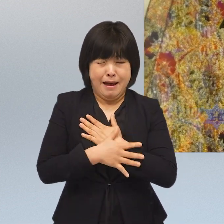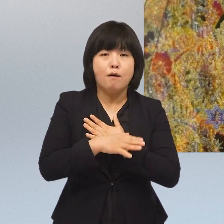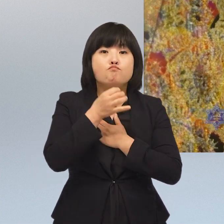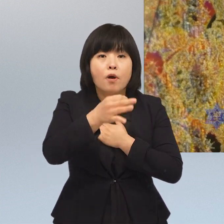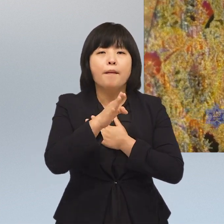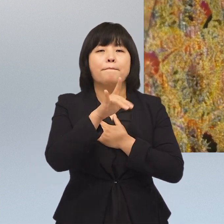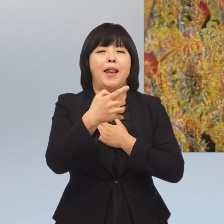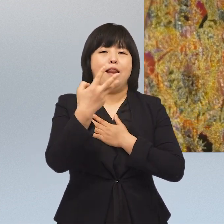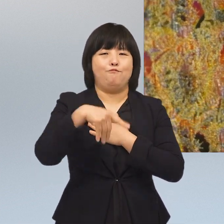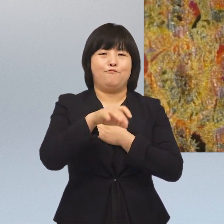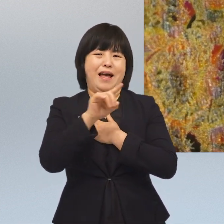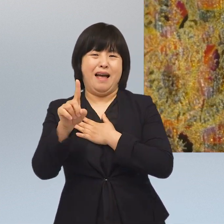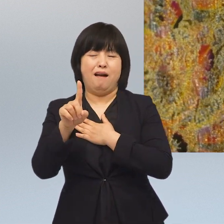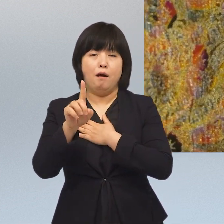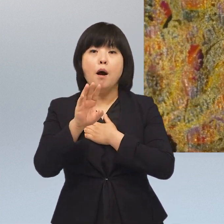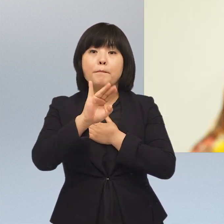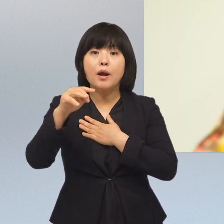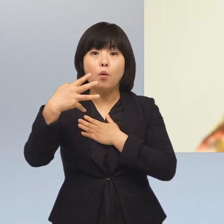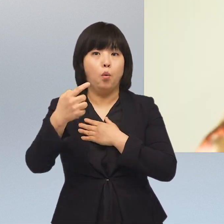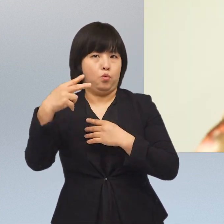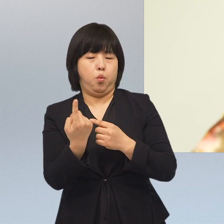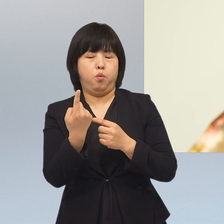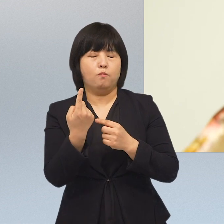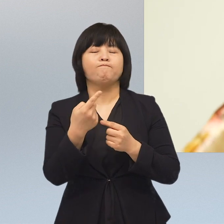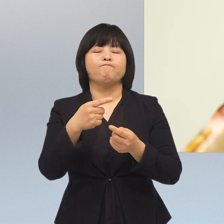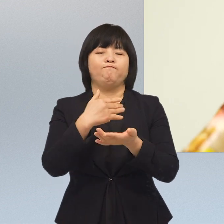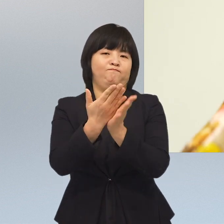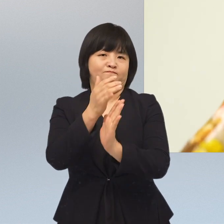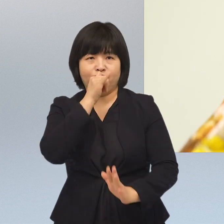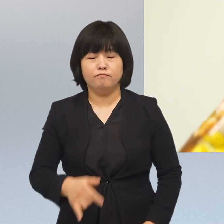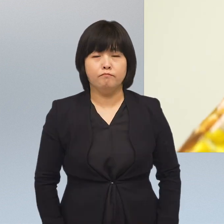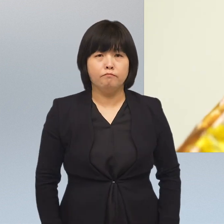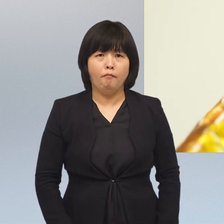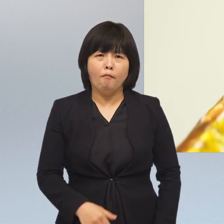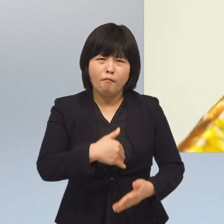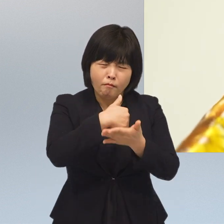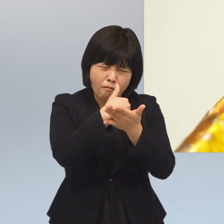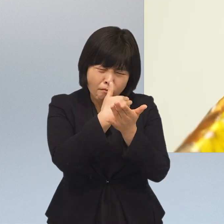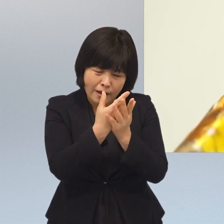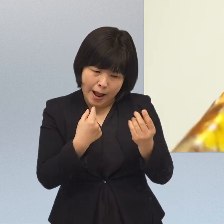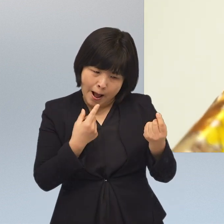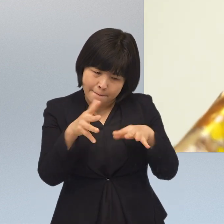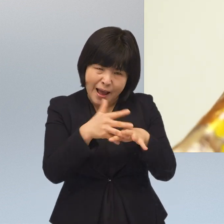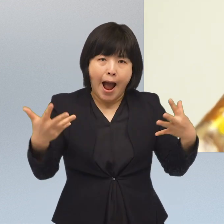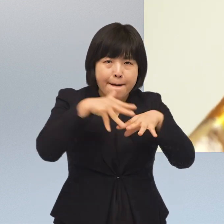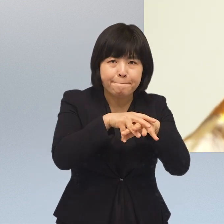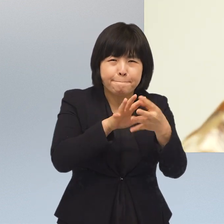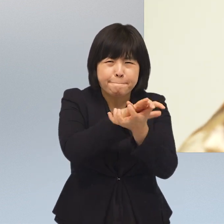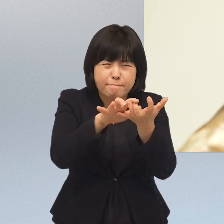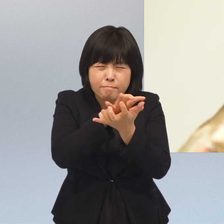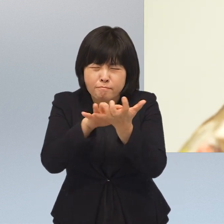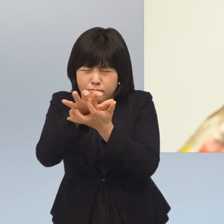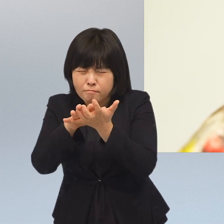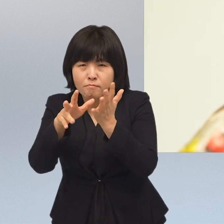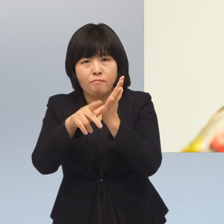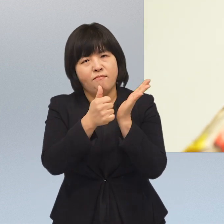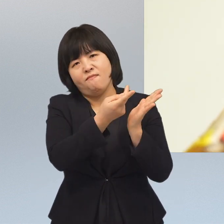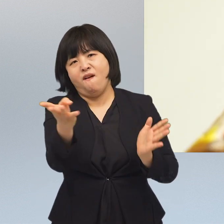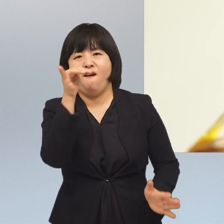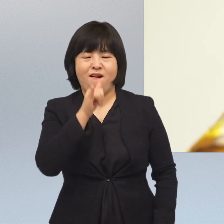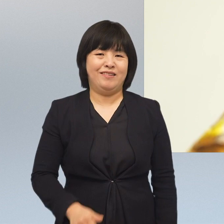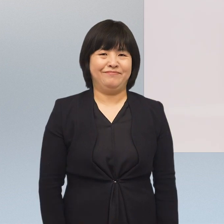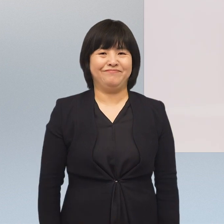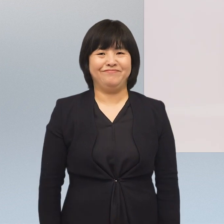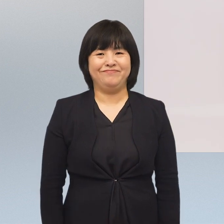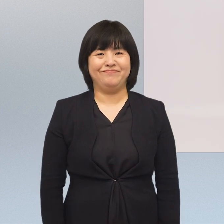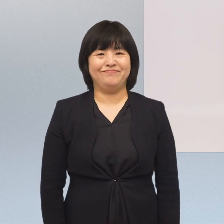불망도 있고, 그리고 벨로아라고 해서 빌로드 종류도 있고, 굉장히 다양한 그 재료, 합성 섬유